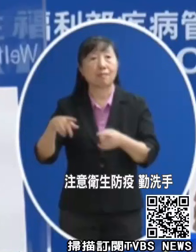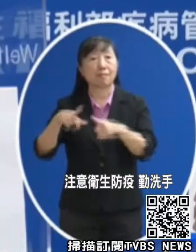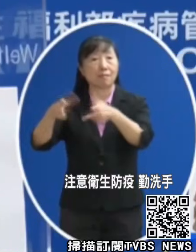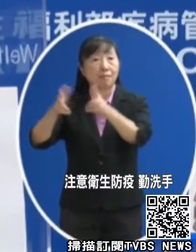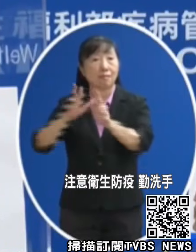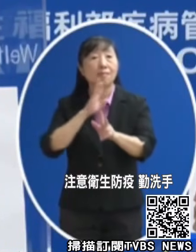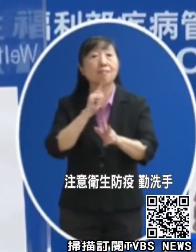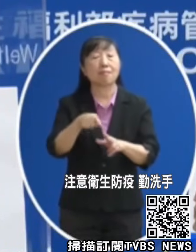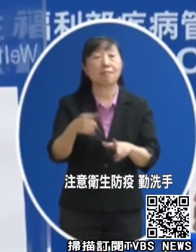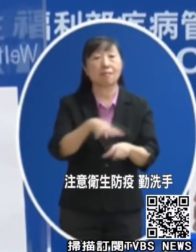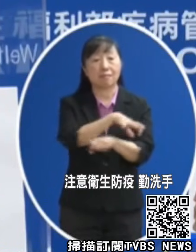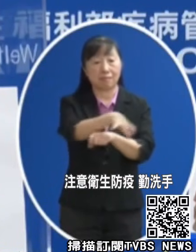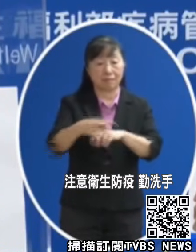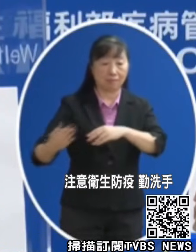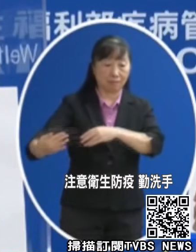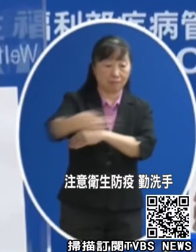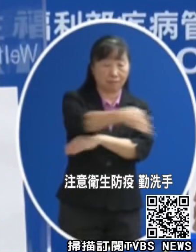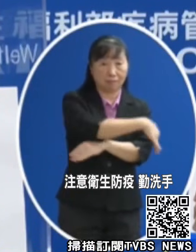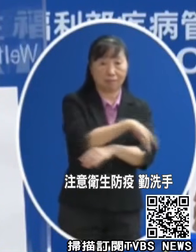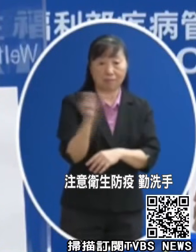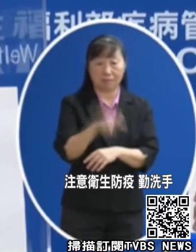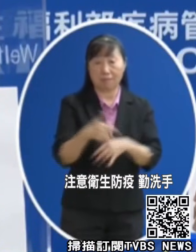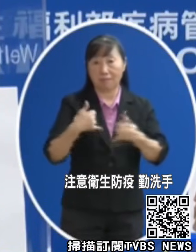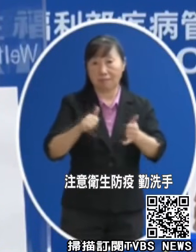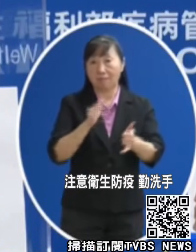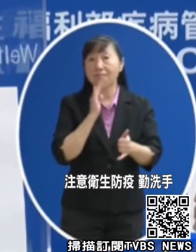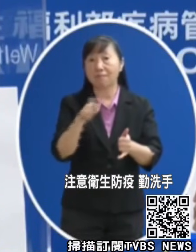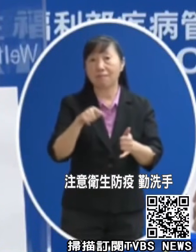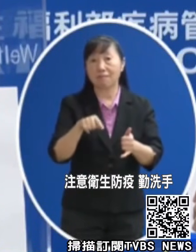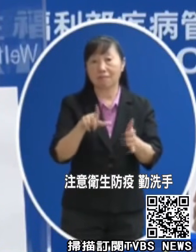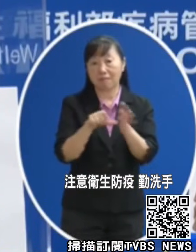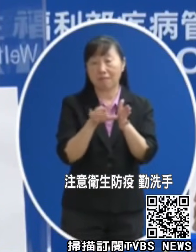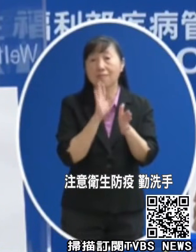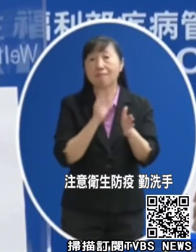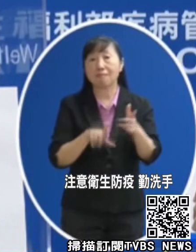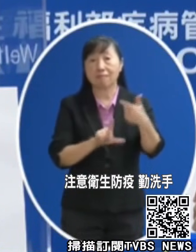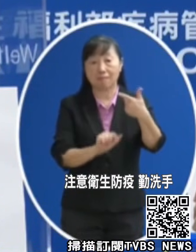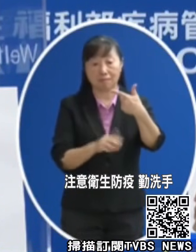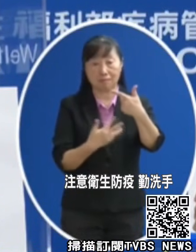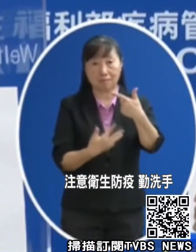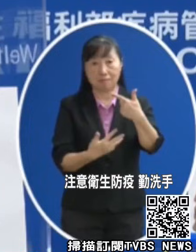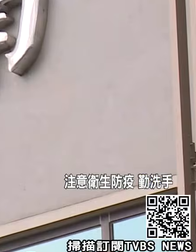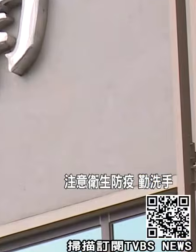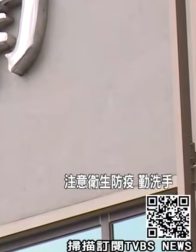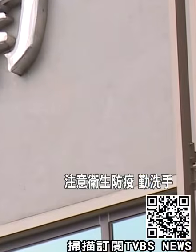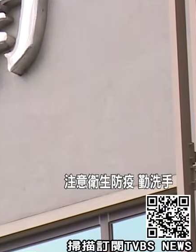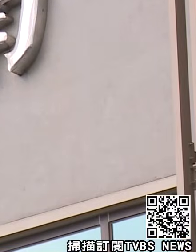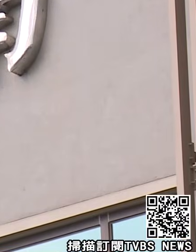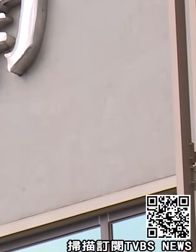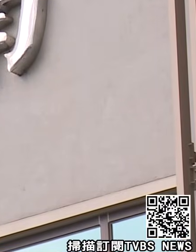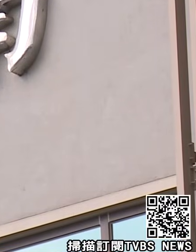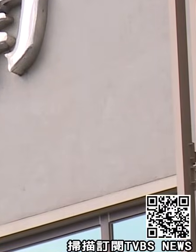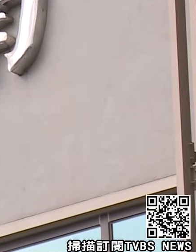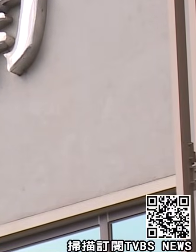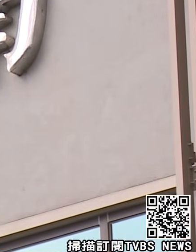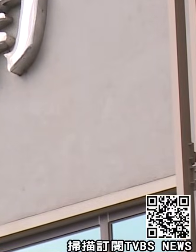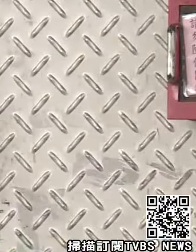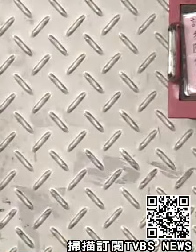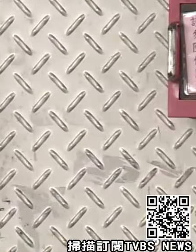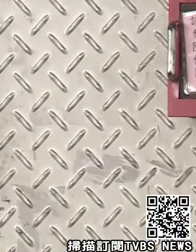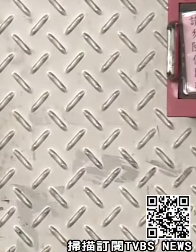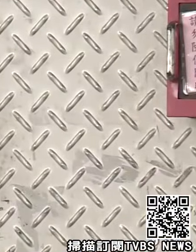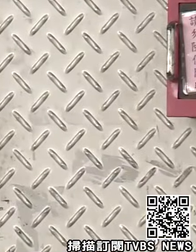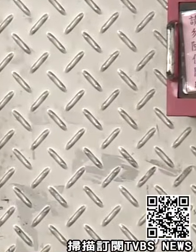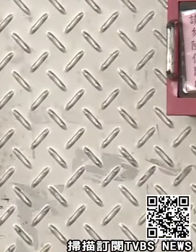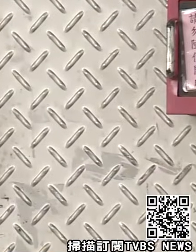至黄河快速道路。那框列的时间是从6月8号到7月1号。 细胞简讯2号晚